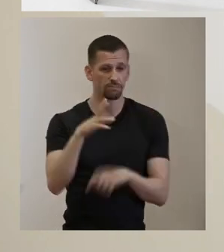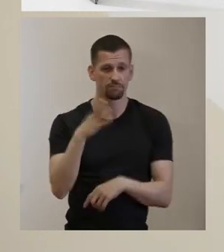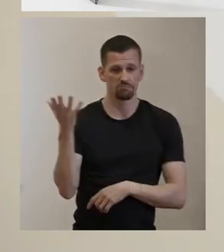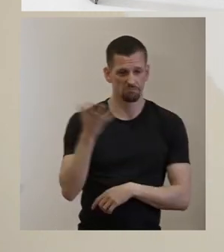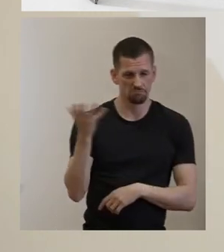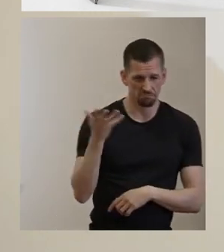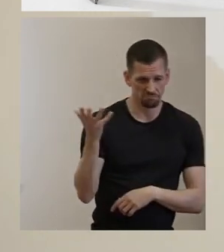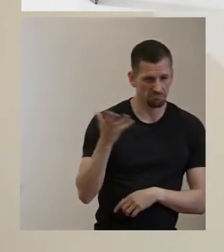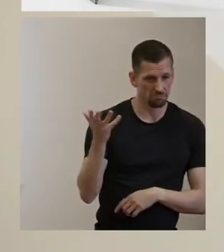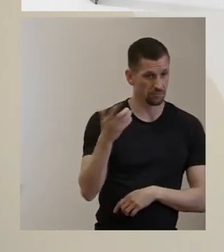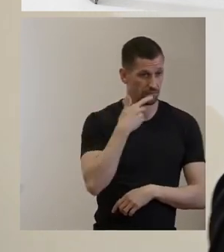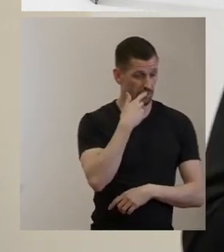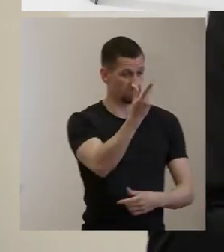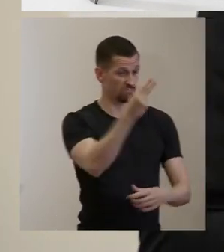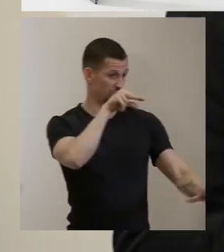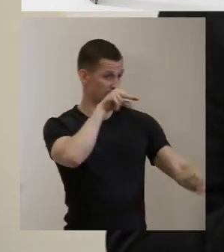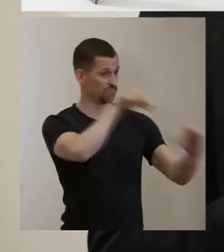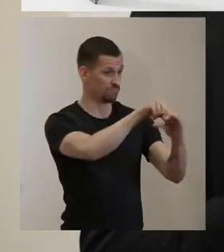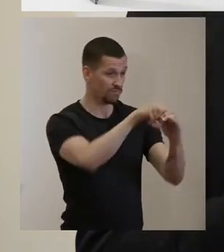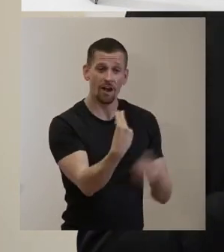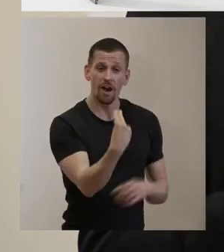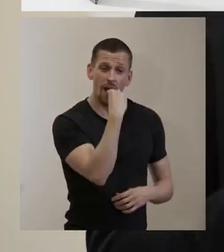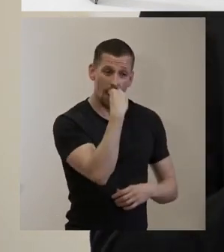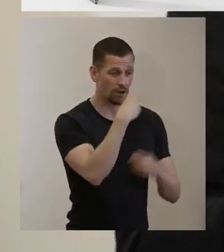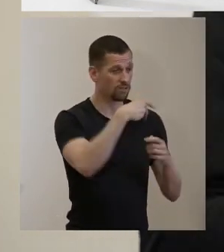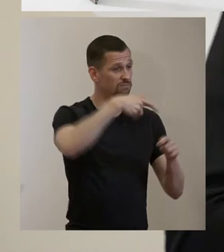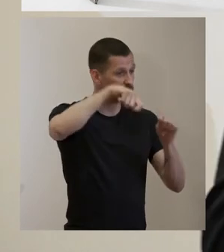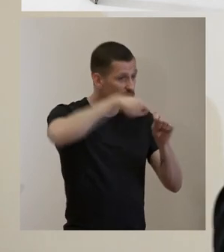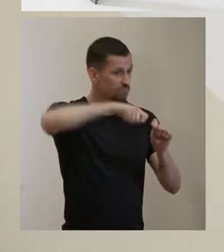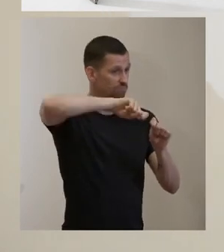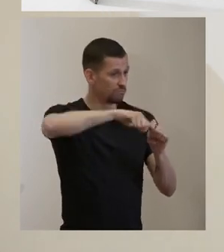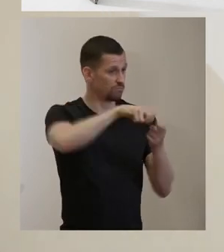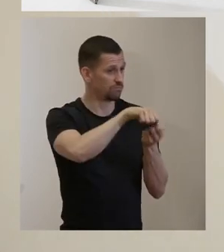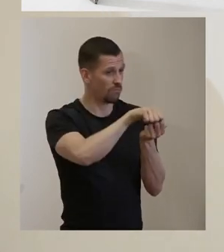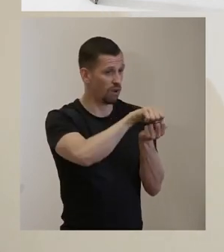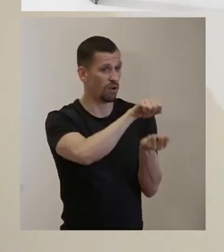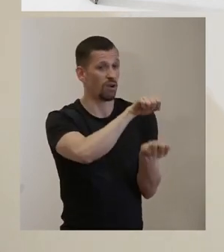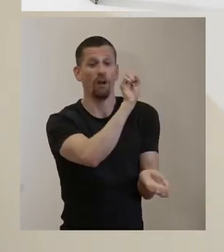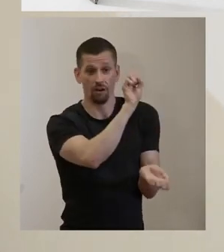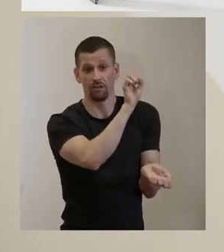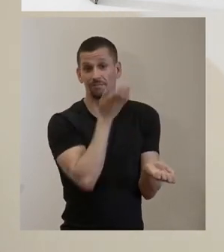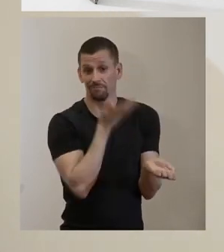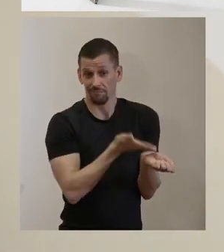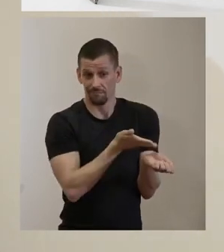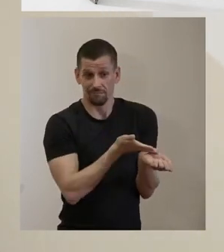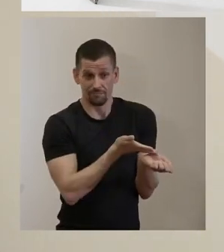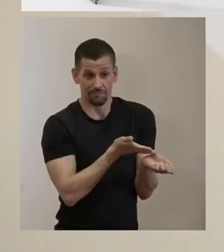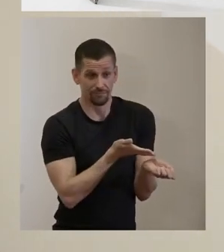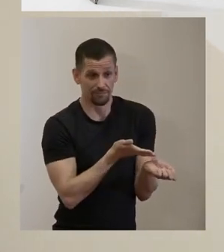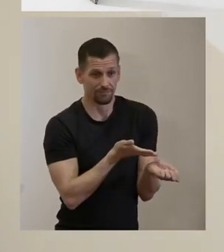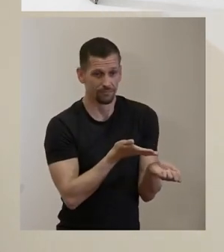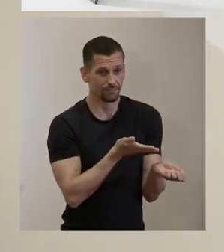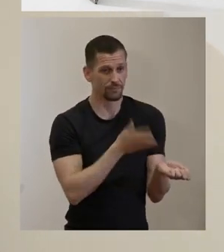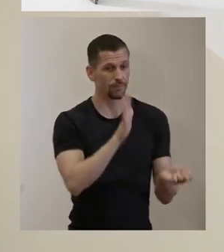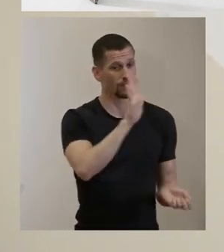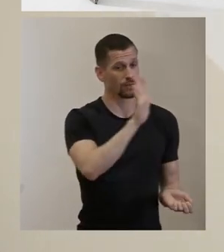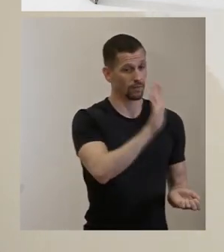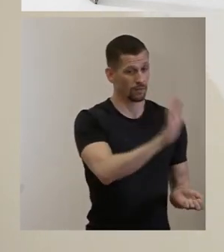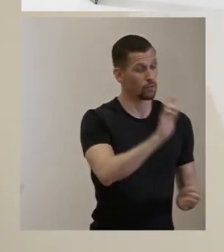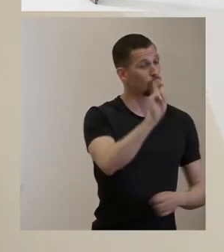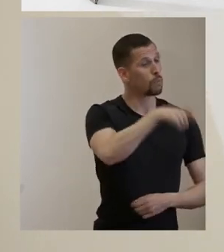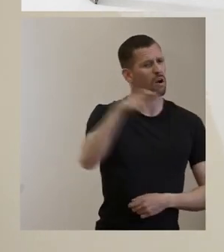latin, est un instrument de chirurgie dentaire servant, je cite, à tenir les mâchoires écartées l'une de l'autre lorsqu'on veut découvrir l'intérieur de la bouche pour y